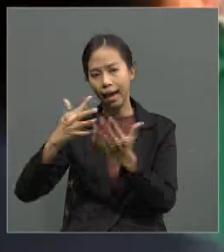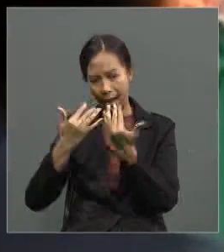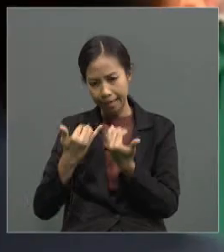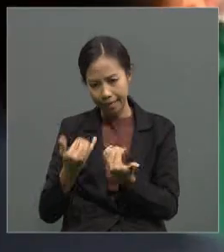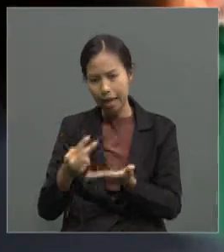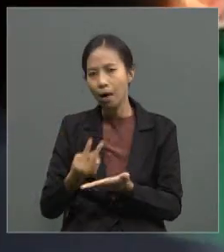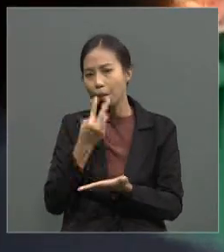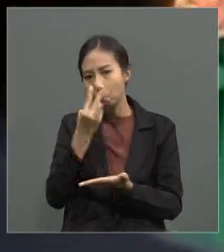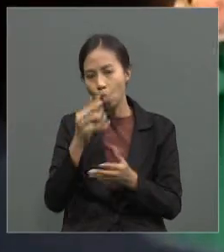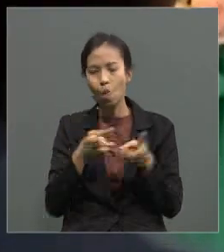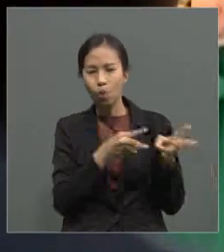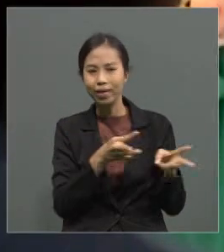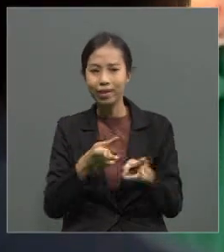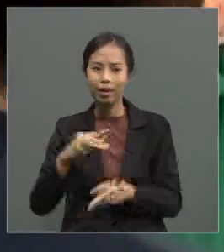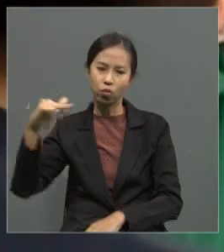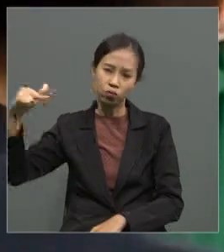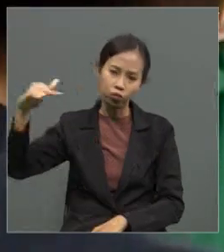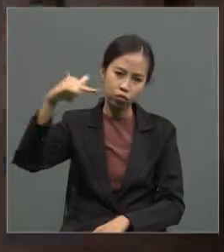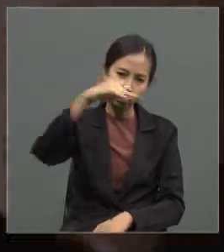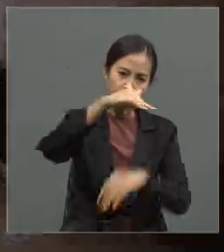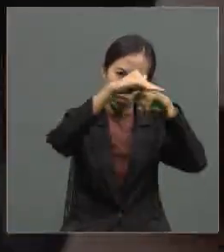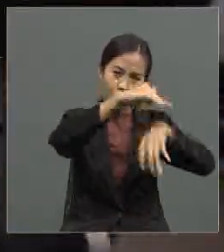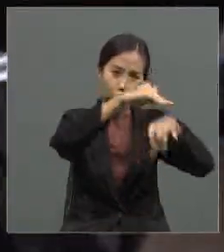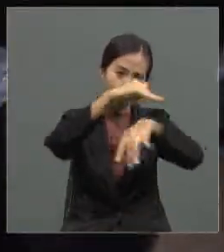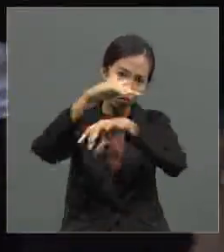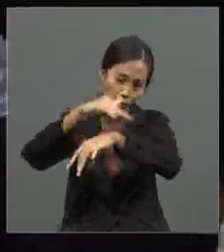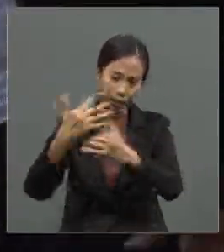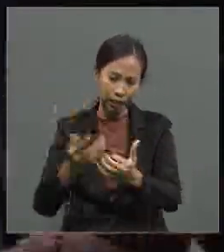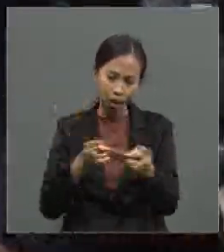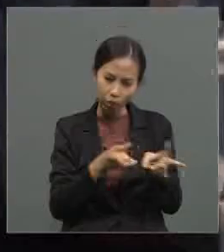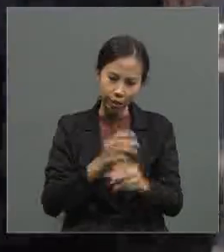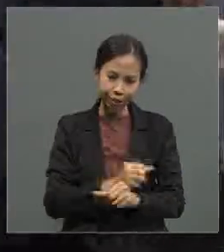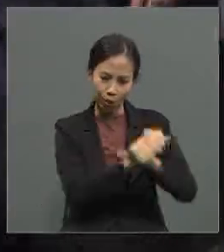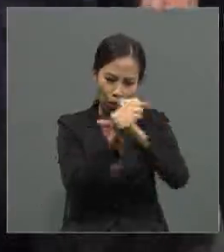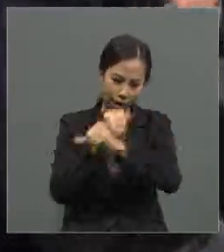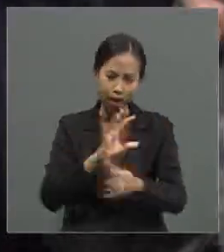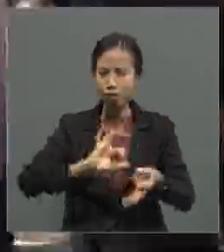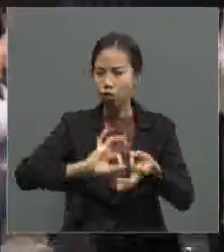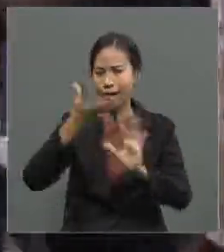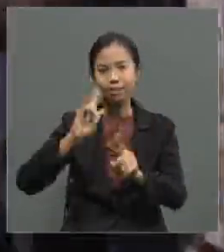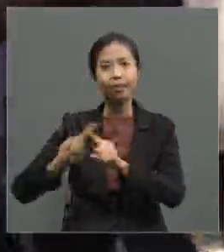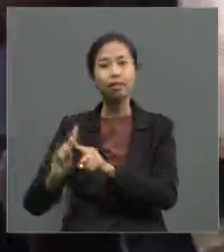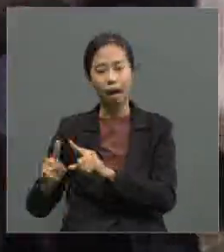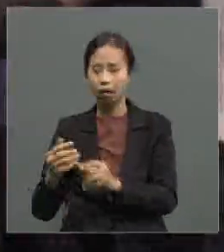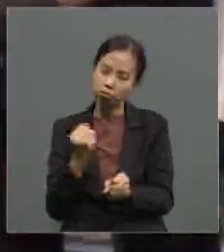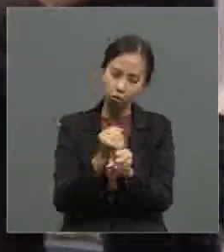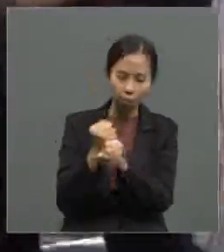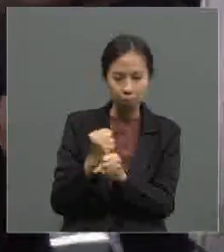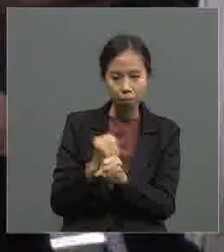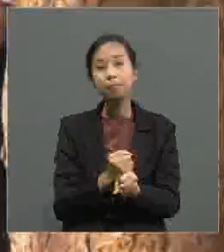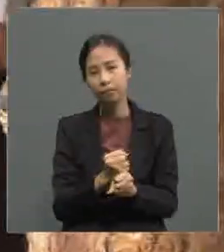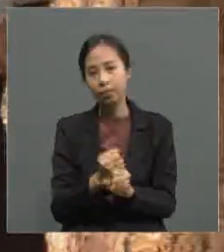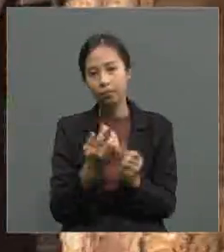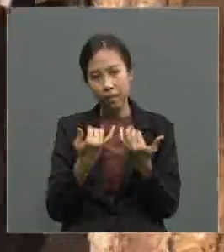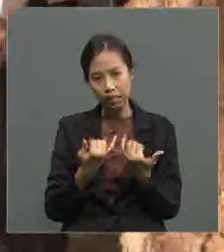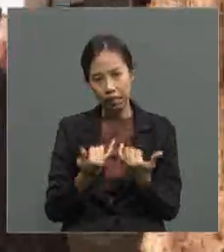ไปดูการควบคุมไฟป่าของเจ้าหน้าที่แล้วก็ลงไปช่วยแนวกันไฟร่วมกับเจ้าหน้าที่ด้วยท่านนายกเองก็ย้ำบอกนะคะว่าในส่วนของ